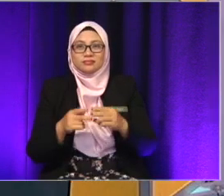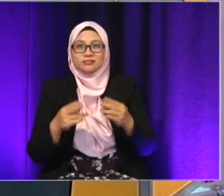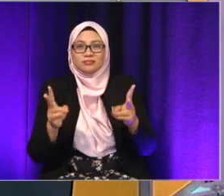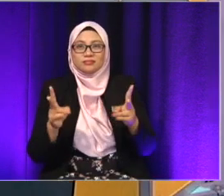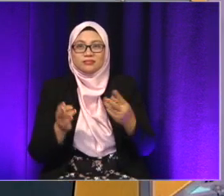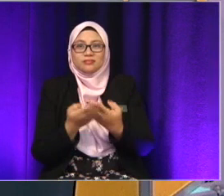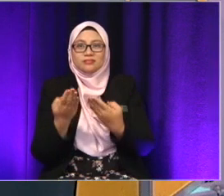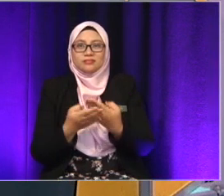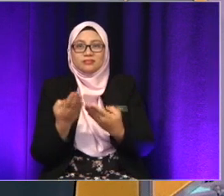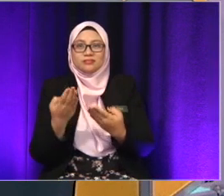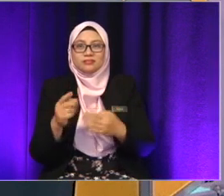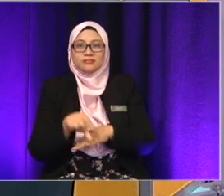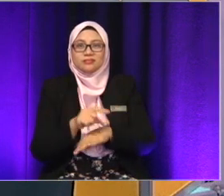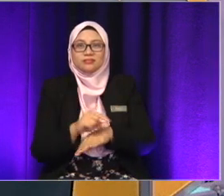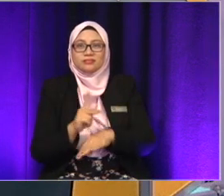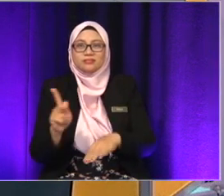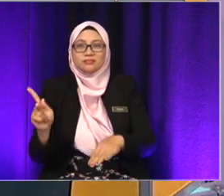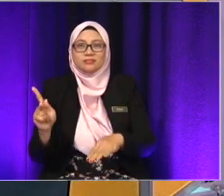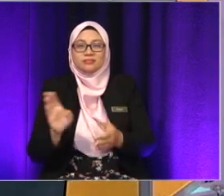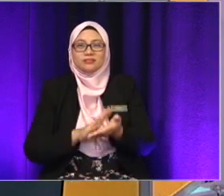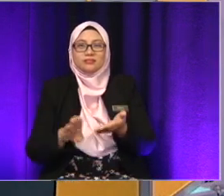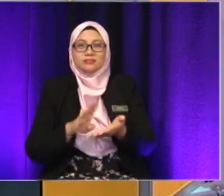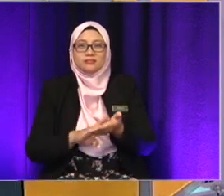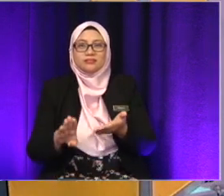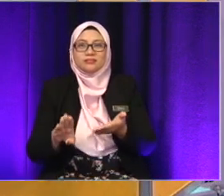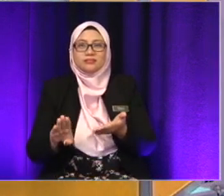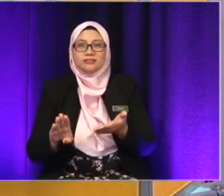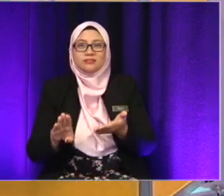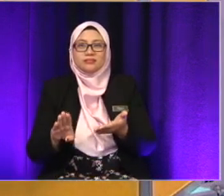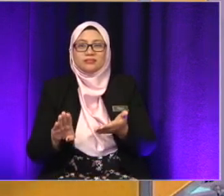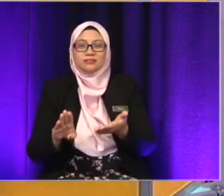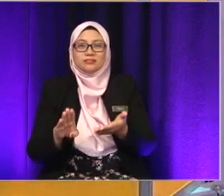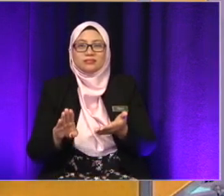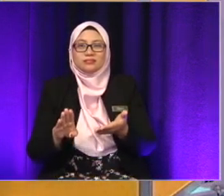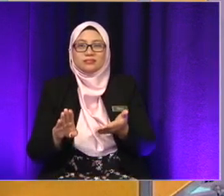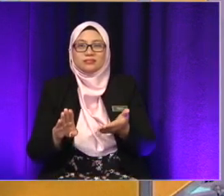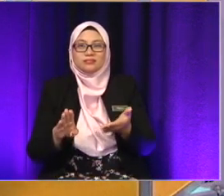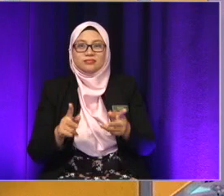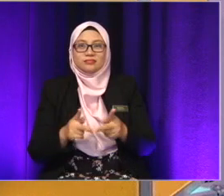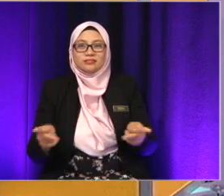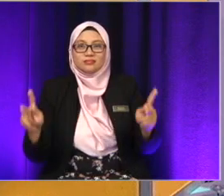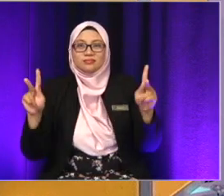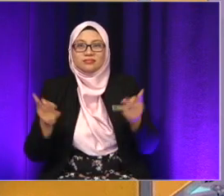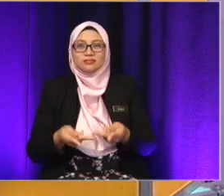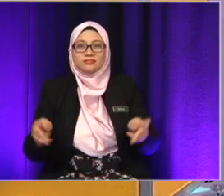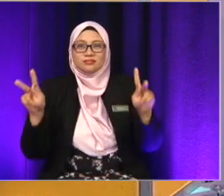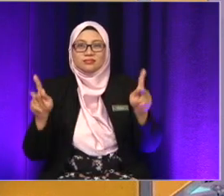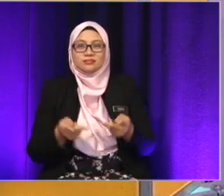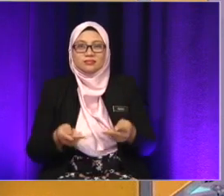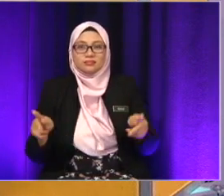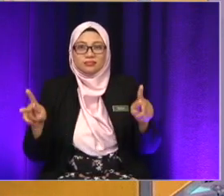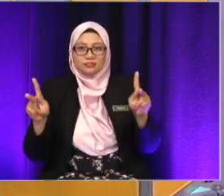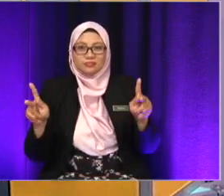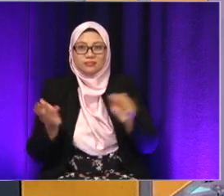gunakan macam bersihkan periuk bulu periuk tu kan, gosok periuk tu kan. Gosok periuk